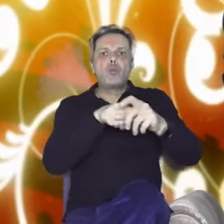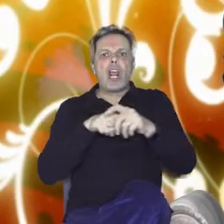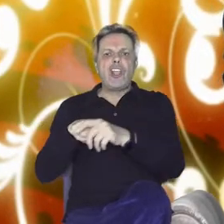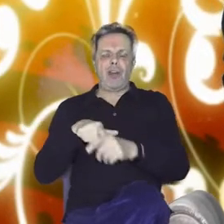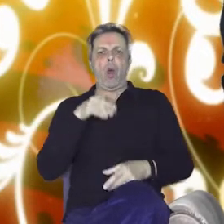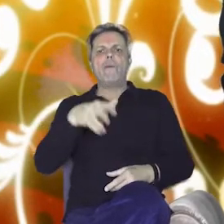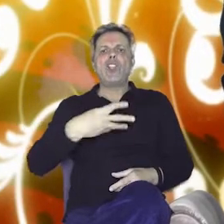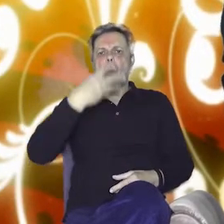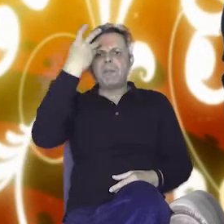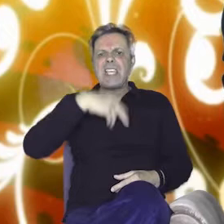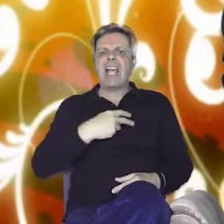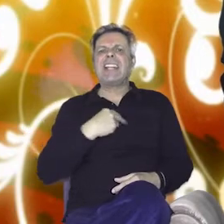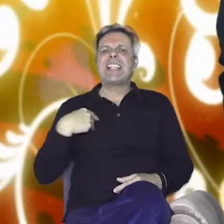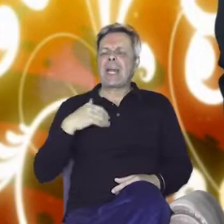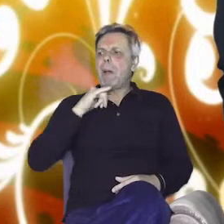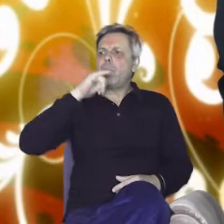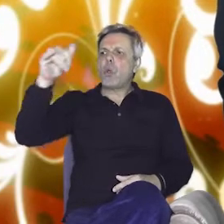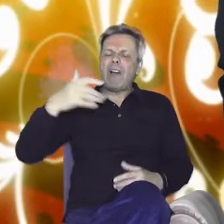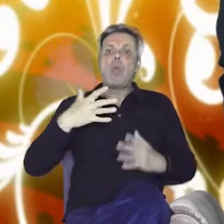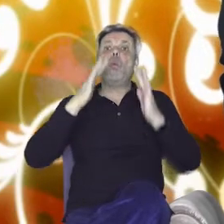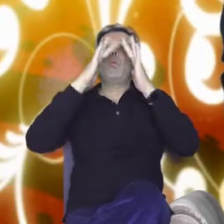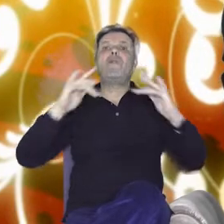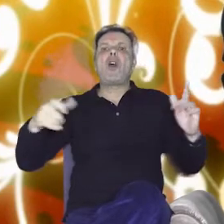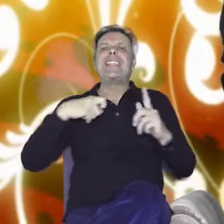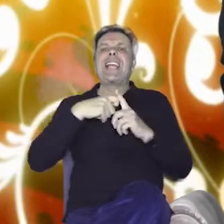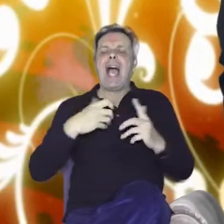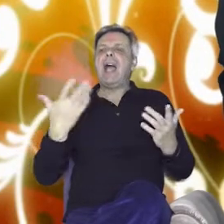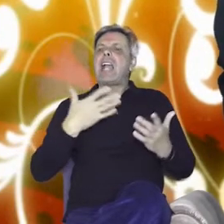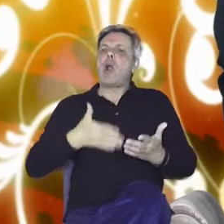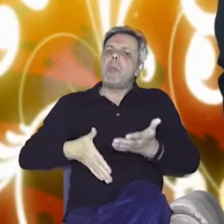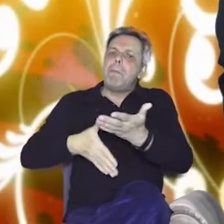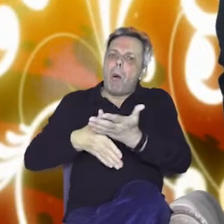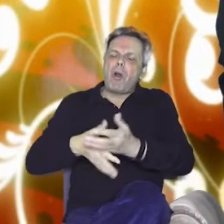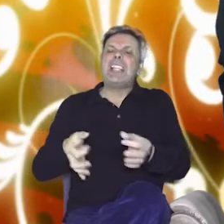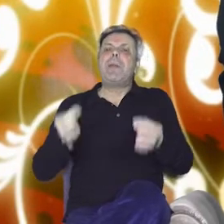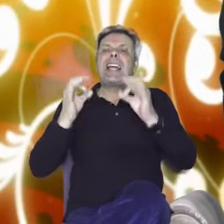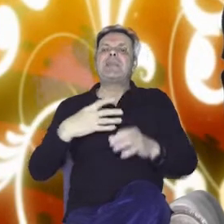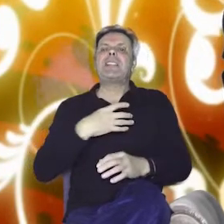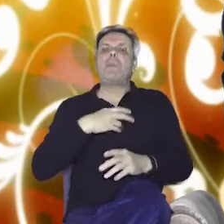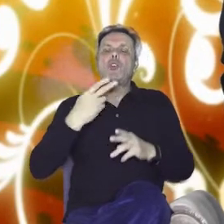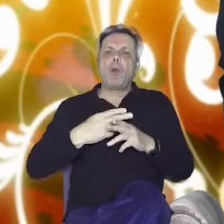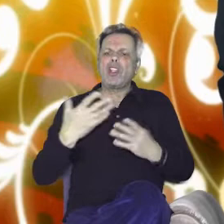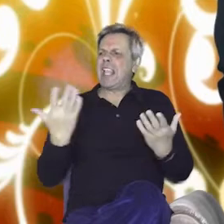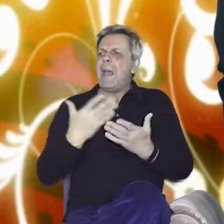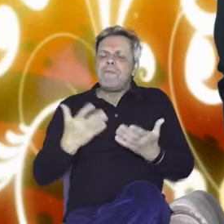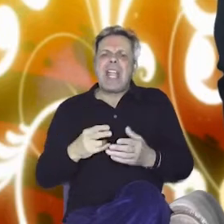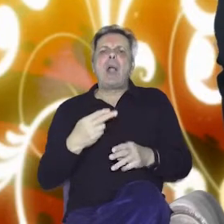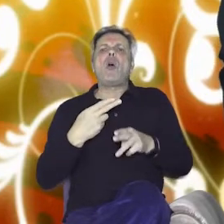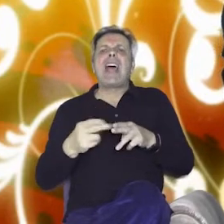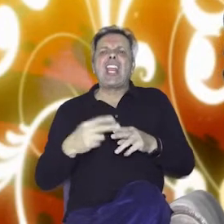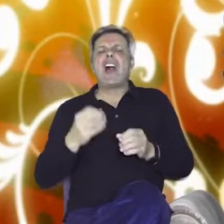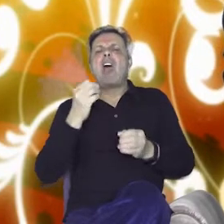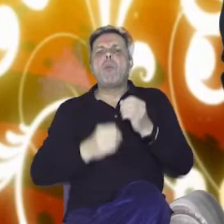iz Zagreba odlazili u dvorac K da pomognu pulmolozima kako da se nose, kako da rješavaju